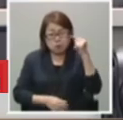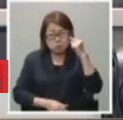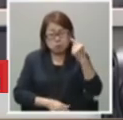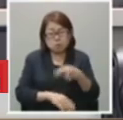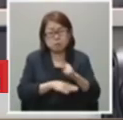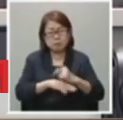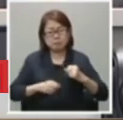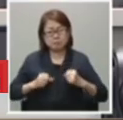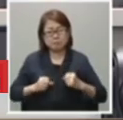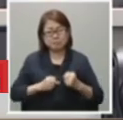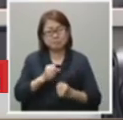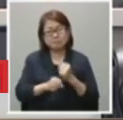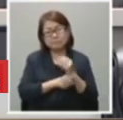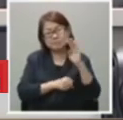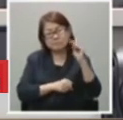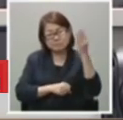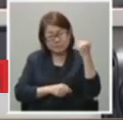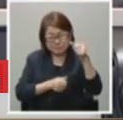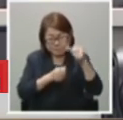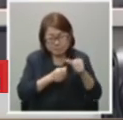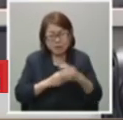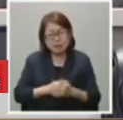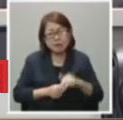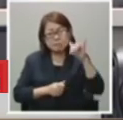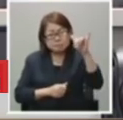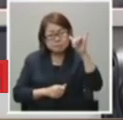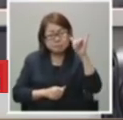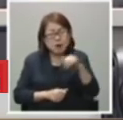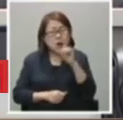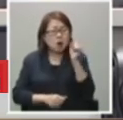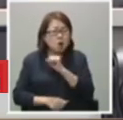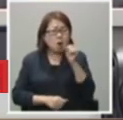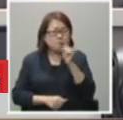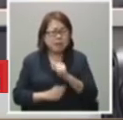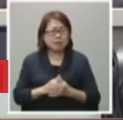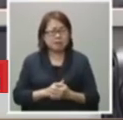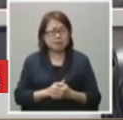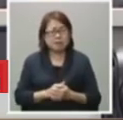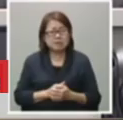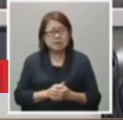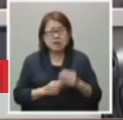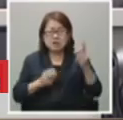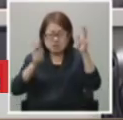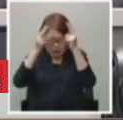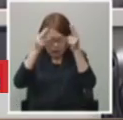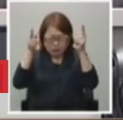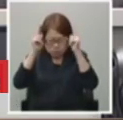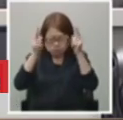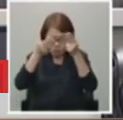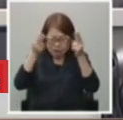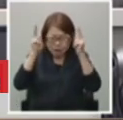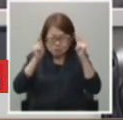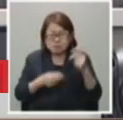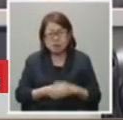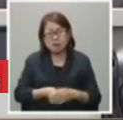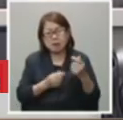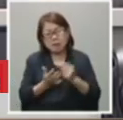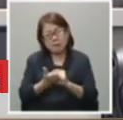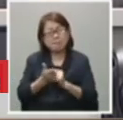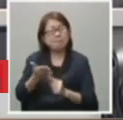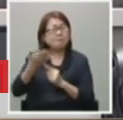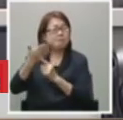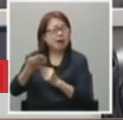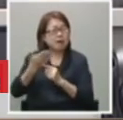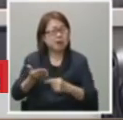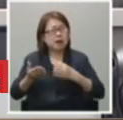านหนุ่มๆเนี่ย40ปีที่แล้วเราได้ยินเพลงคาราบาวซาอุดอนนะเขียนป้ายไปปักไว้บอกคนทั้งหลายว่าอยากข